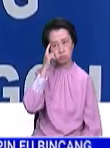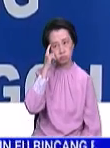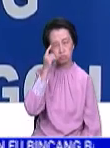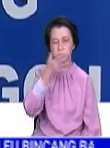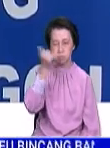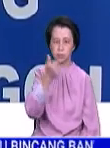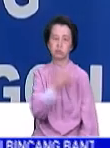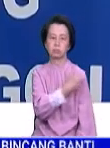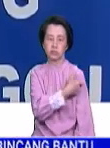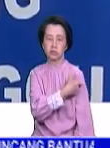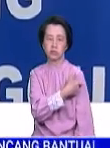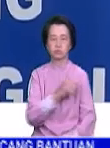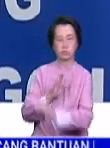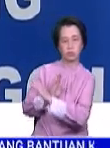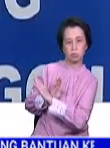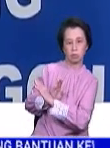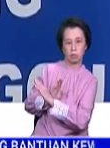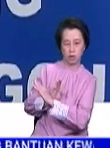vaksin lah.